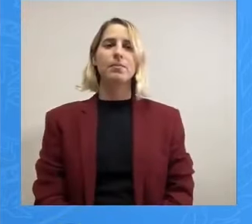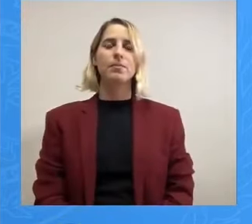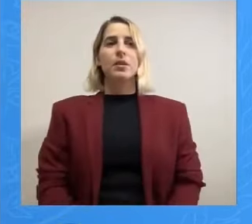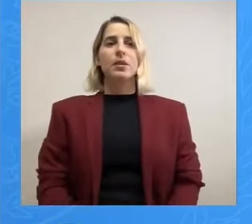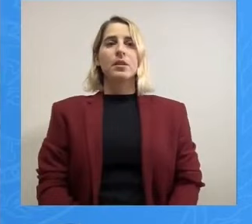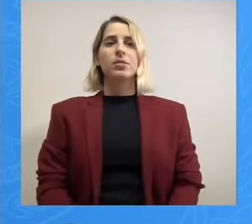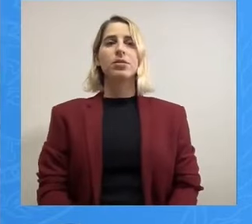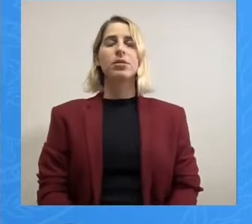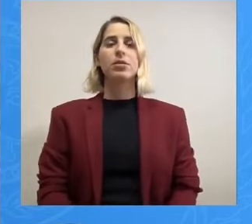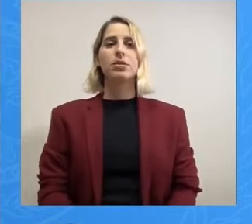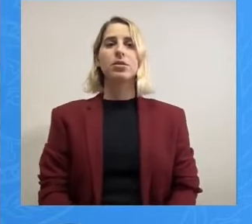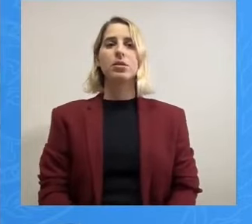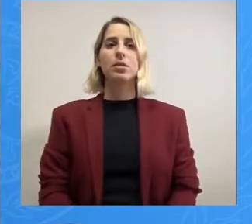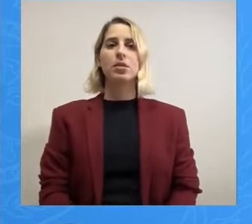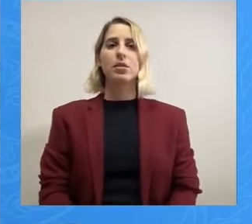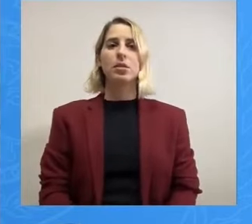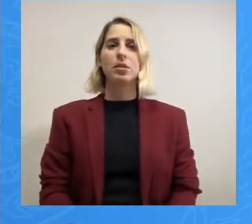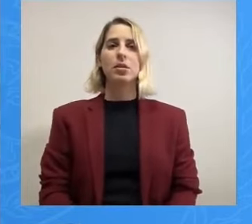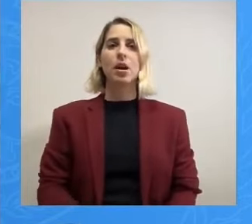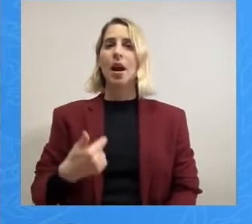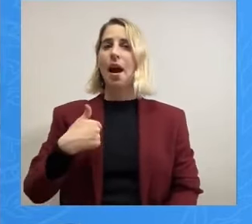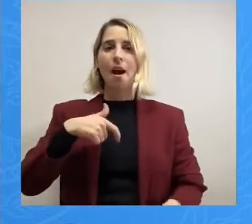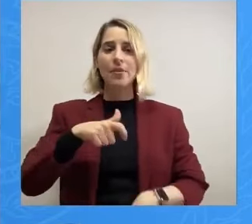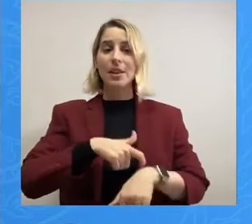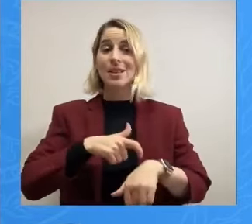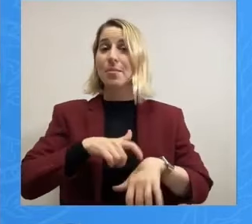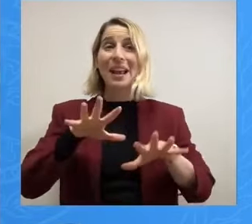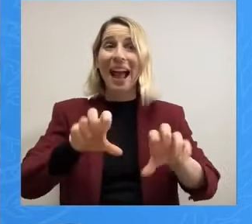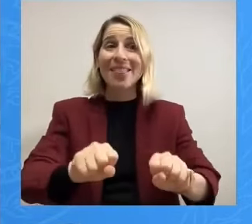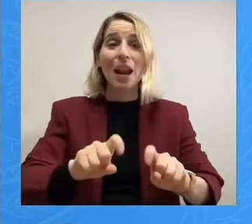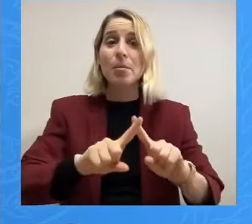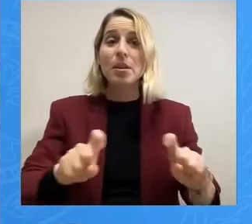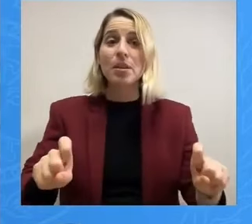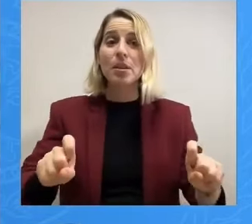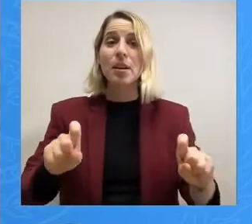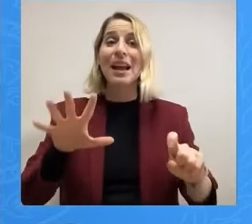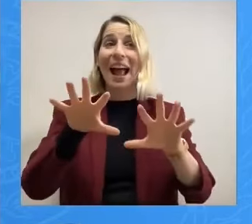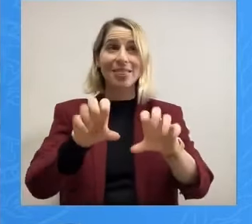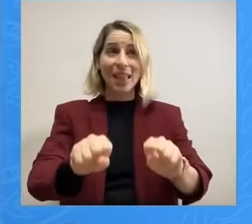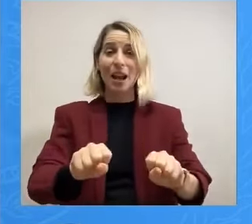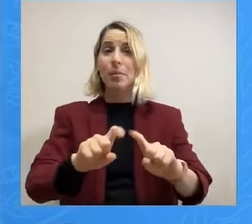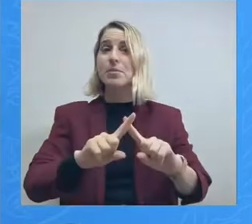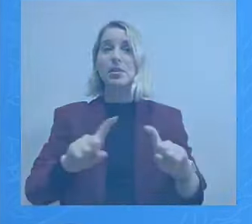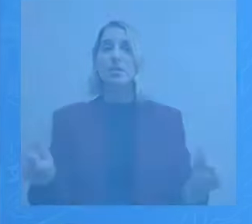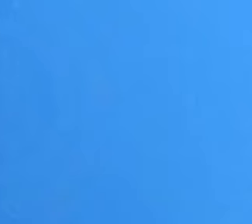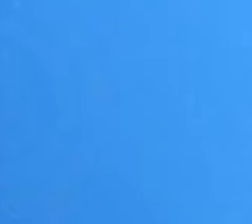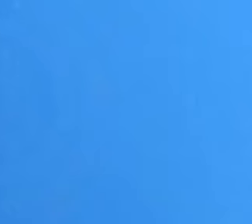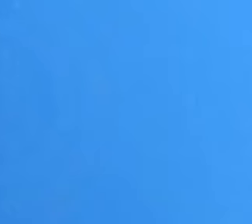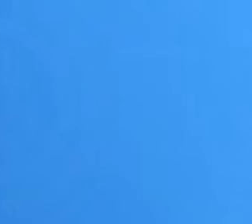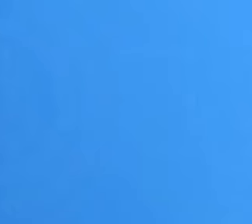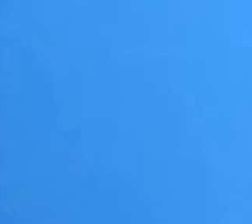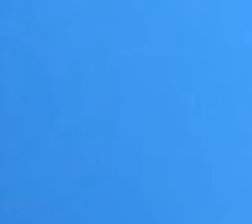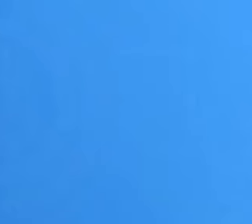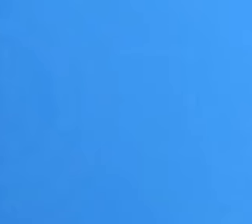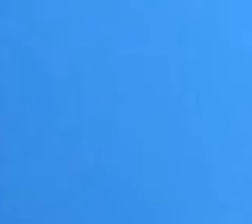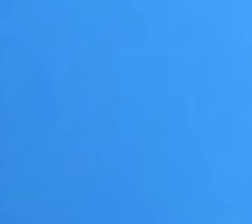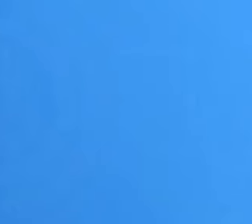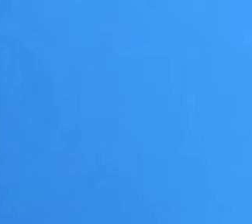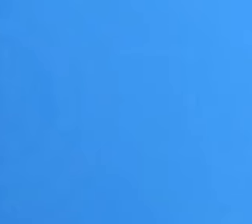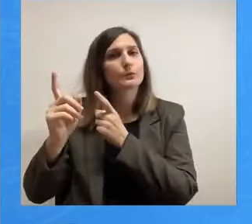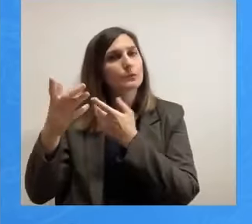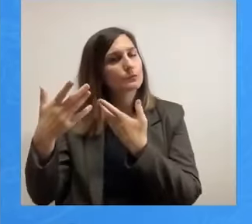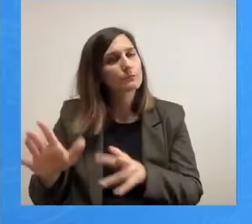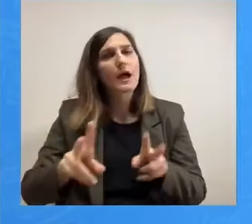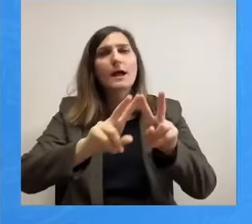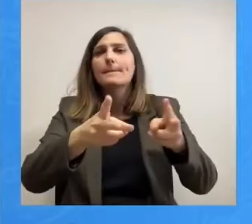Κατά. Είμαστε σε κατάληψη. Είμαστε σε κατάληψη. Δεν είμαστε. Δεν μπορείτε δεν μπορεί να γίνει